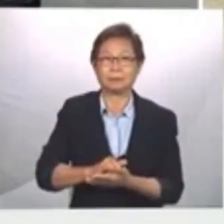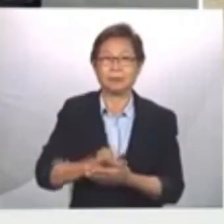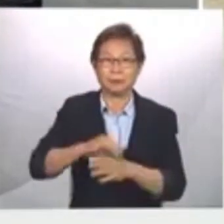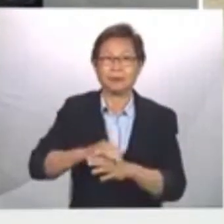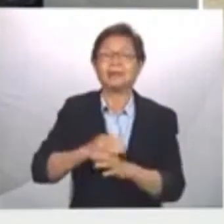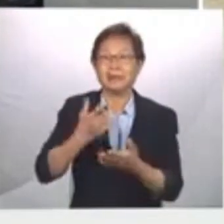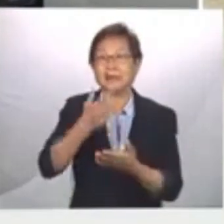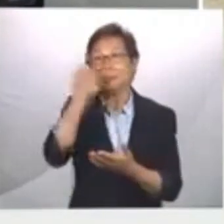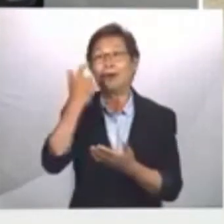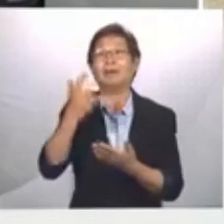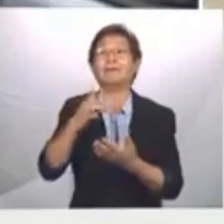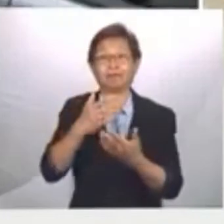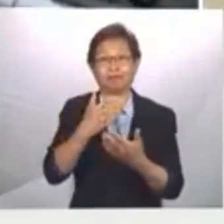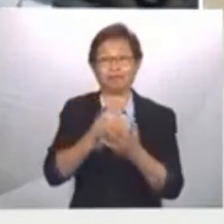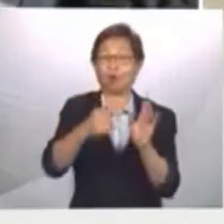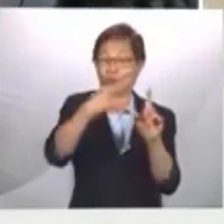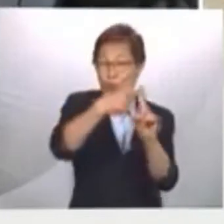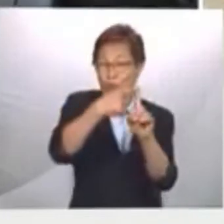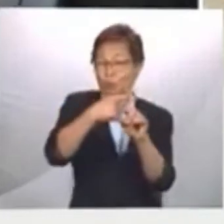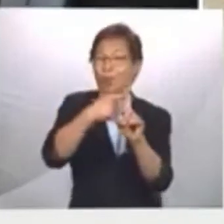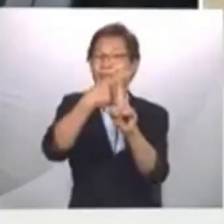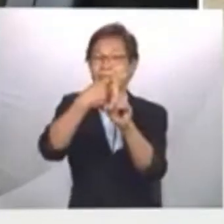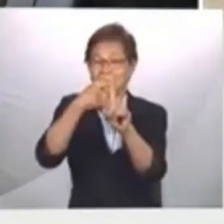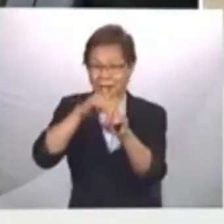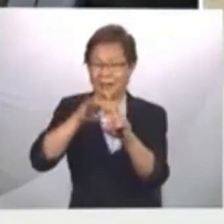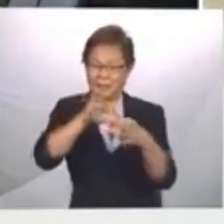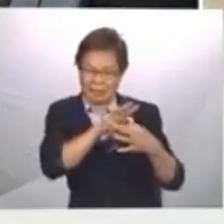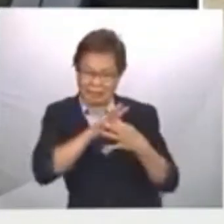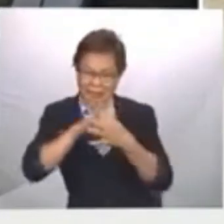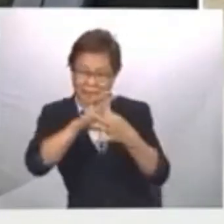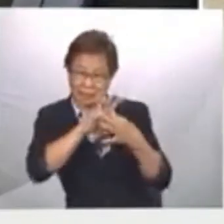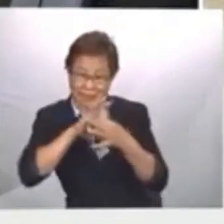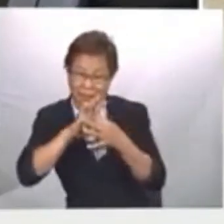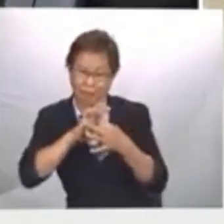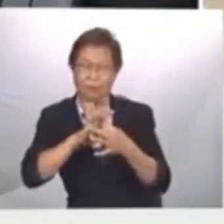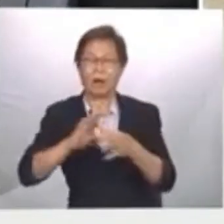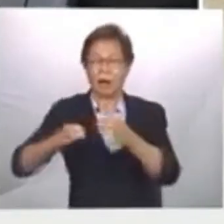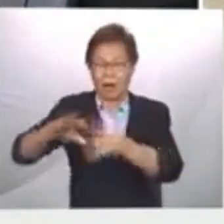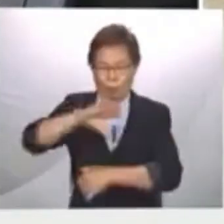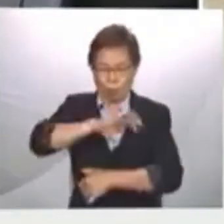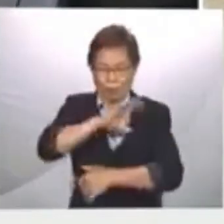kerjasama di antara pihak PDRM bersama dengan ATM.